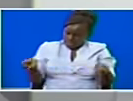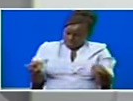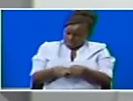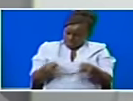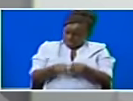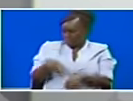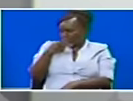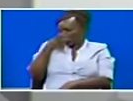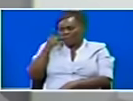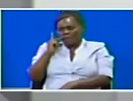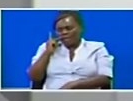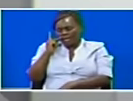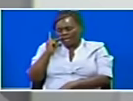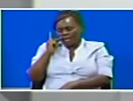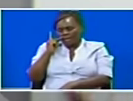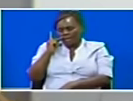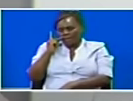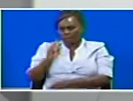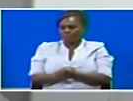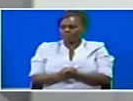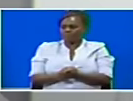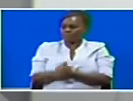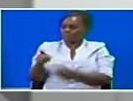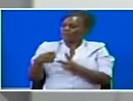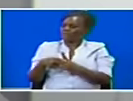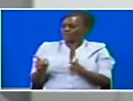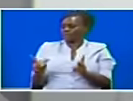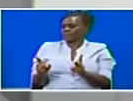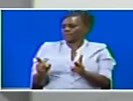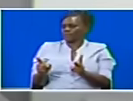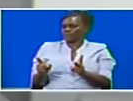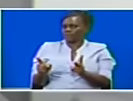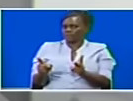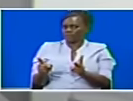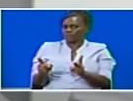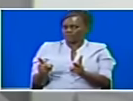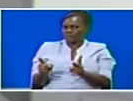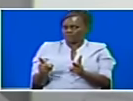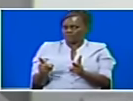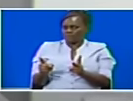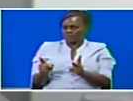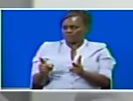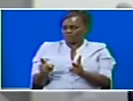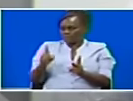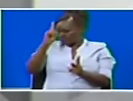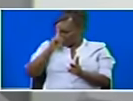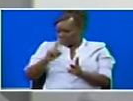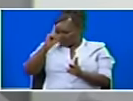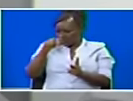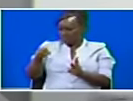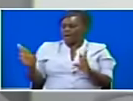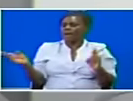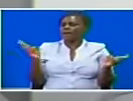NASA wafuate na wafanye hayo. Kwa hivyo ni vile tu ameanza, na kusema kweli kweli lazima muonekane viongozi wako serious, wako